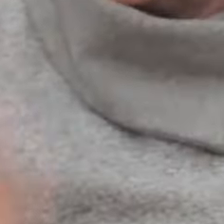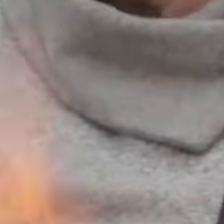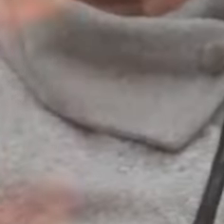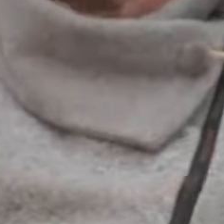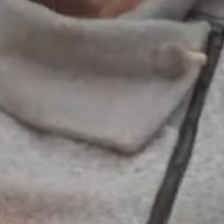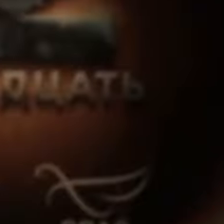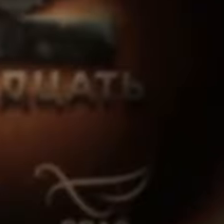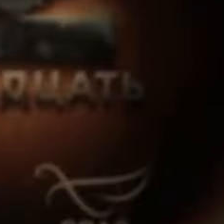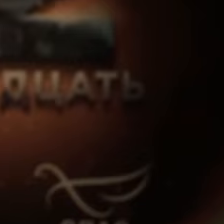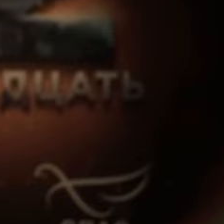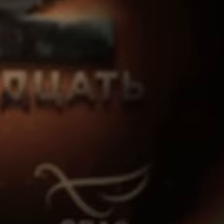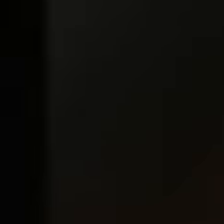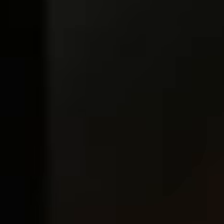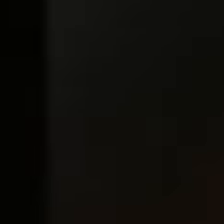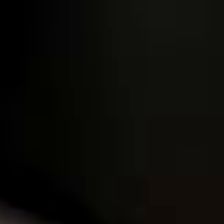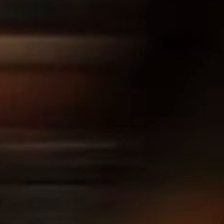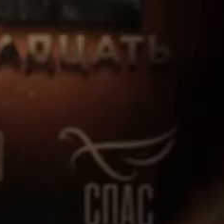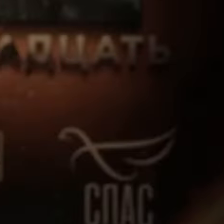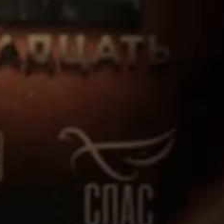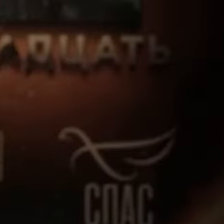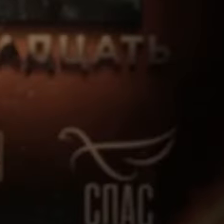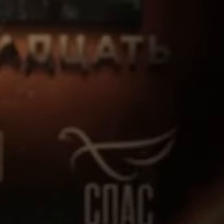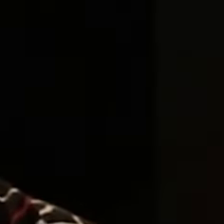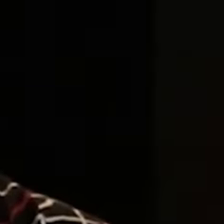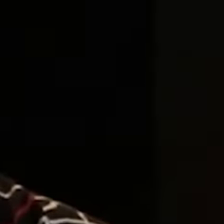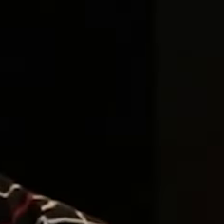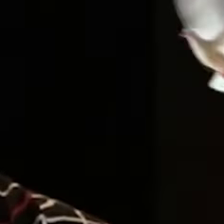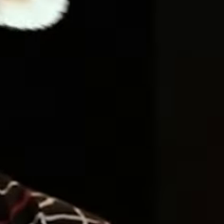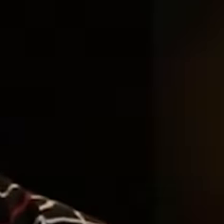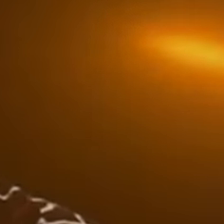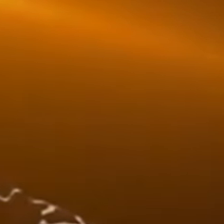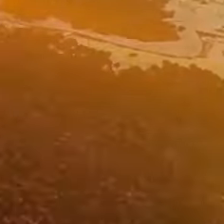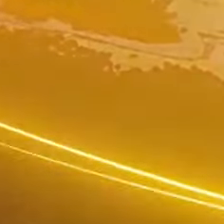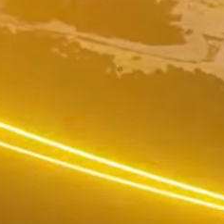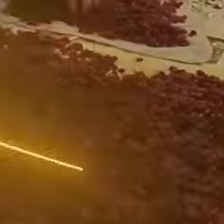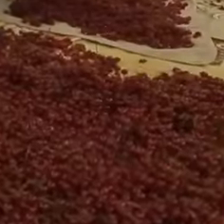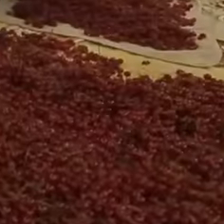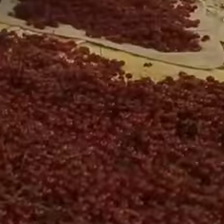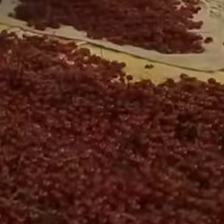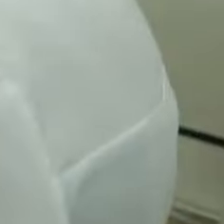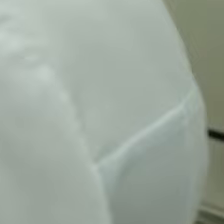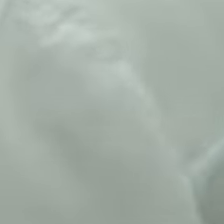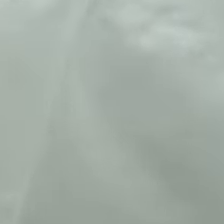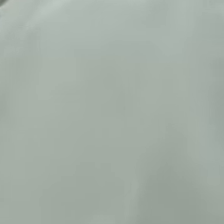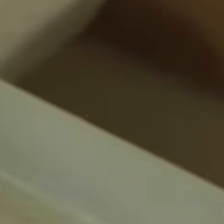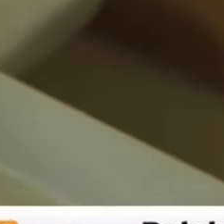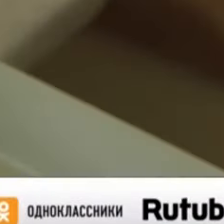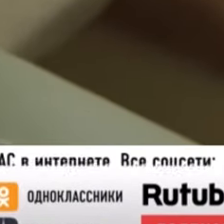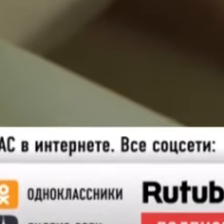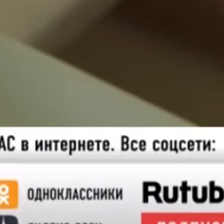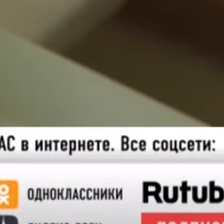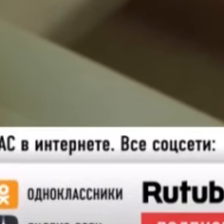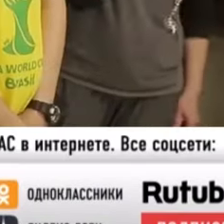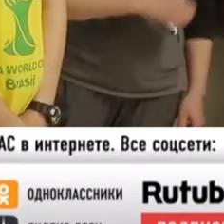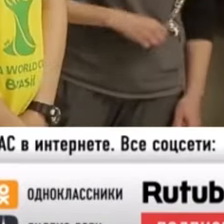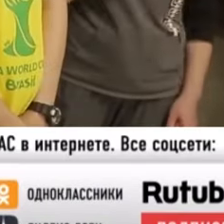отец. Я сильно запил. Ну, чекушку вечером. Норма моя была обычно. Смогут ли они найти в себе силы